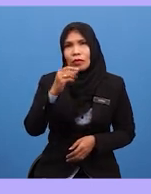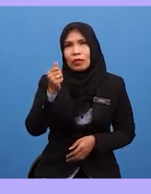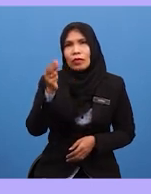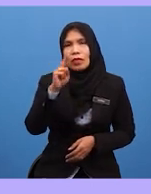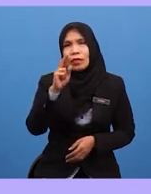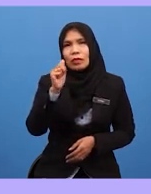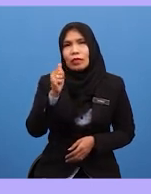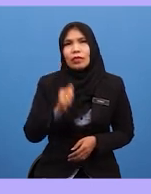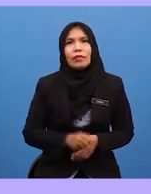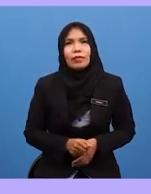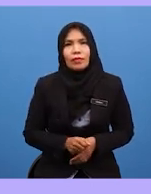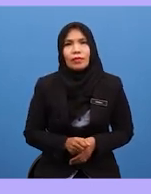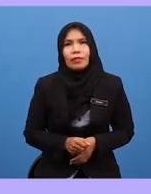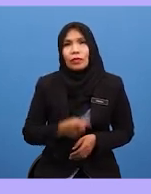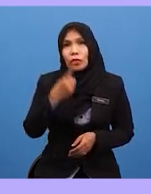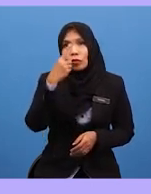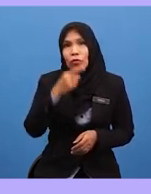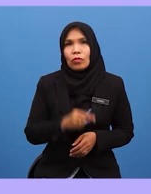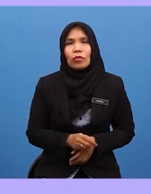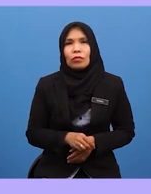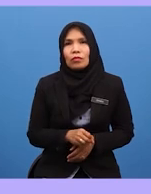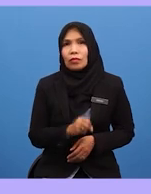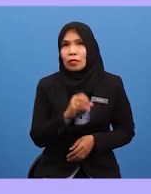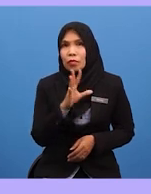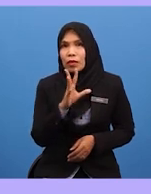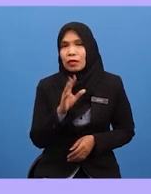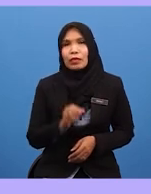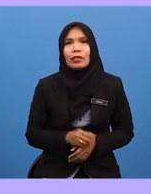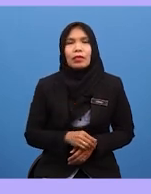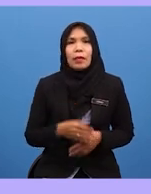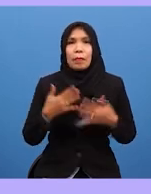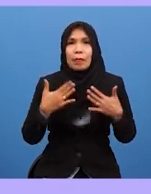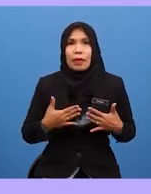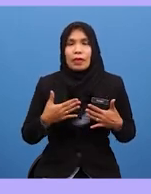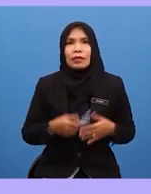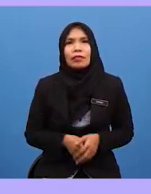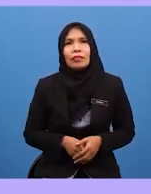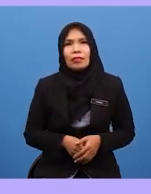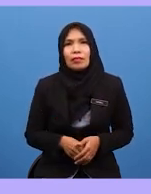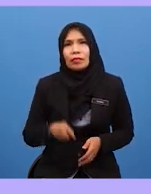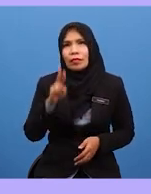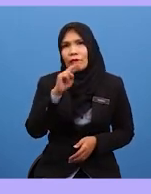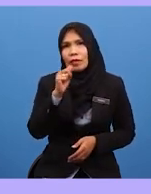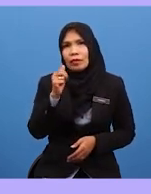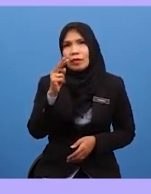Ini menyebabkan rangka luar yang lama pecah.